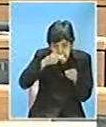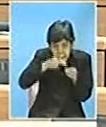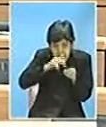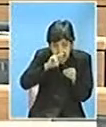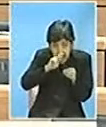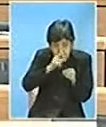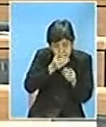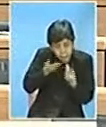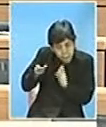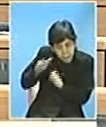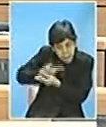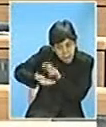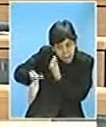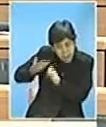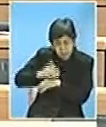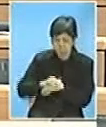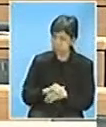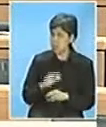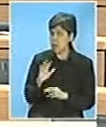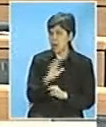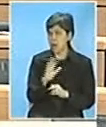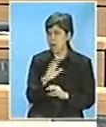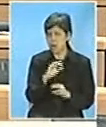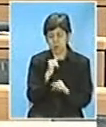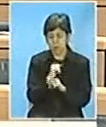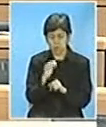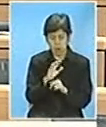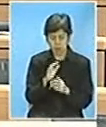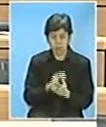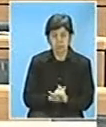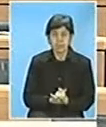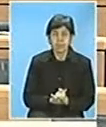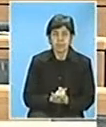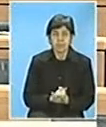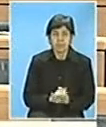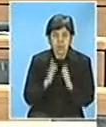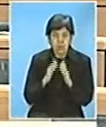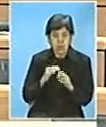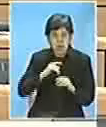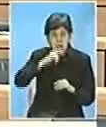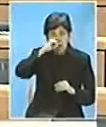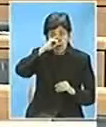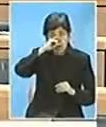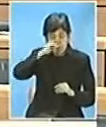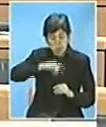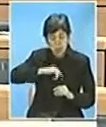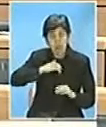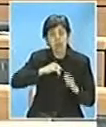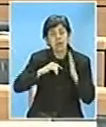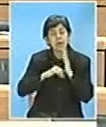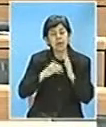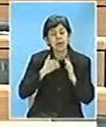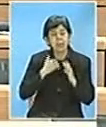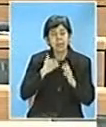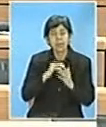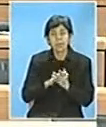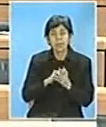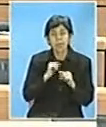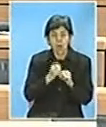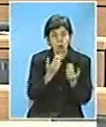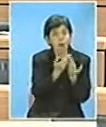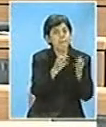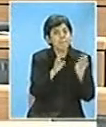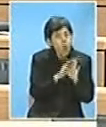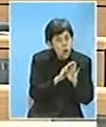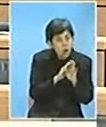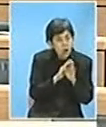านจากประเทศเราไปขายประเทศเพื่อนบ้านในส่วนต่างนะครับแล้วก็กลุ่มผู้ใช้ในประเทศไทยก็ดีนะครับอย่างเช่นภาคครัวเรือนกับภาค